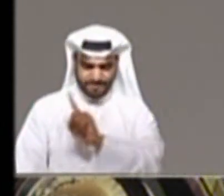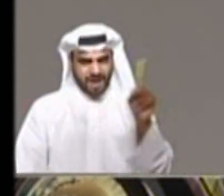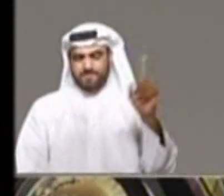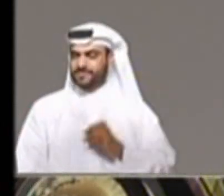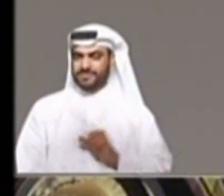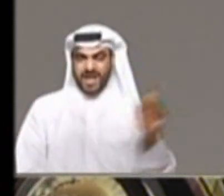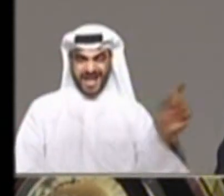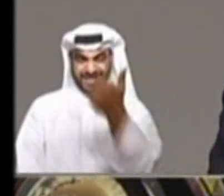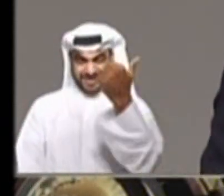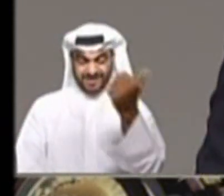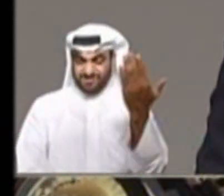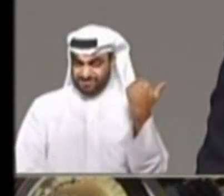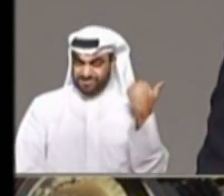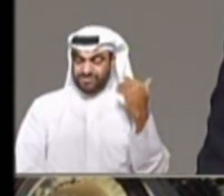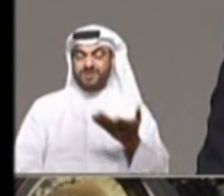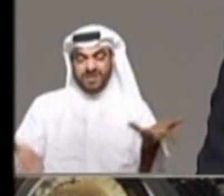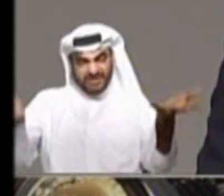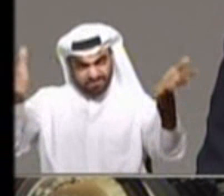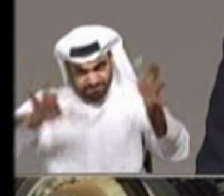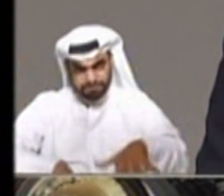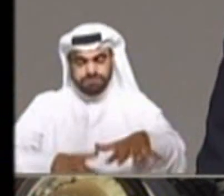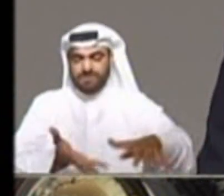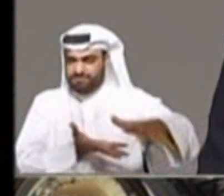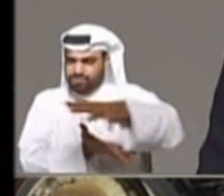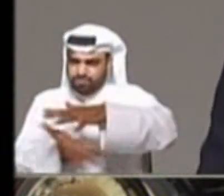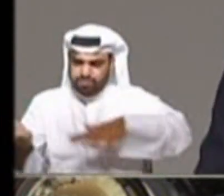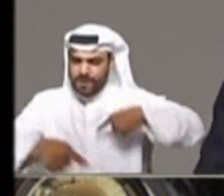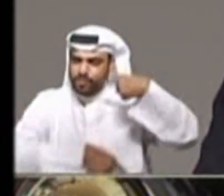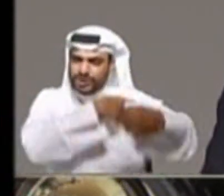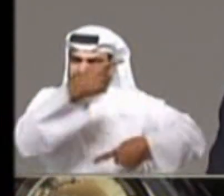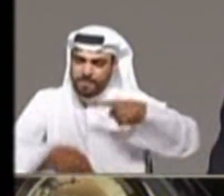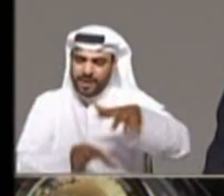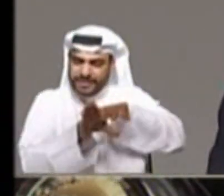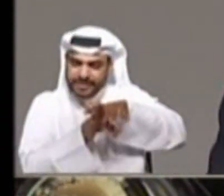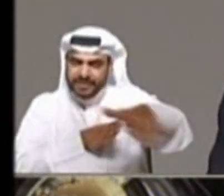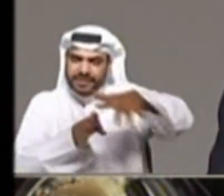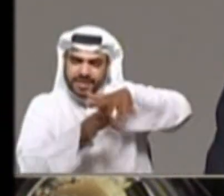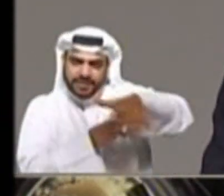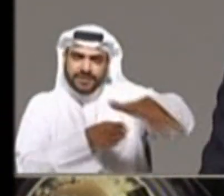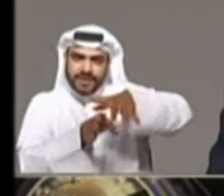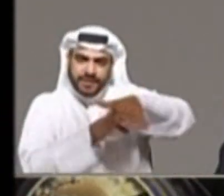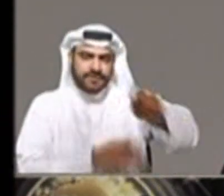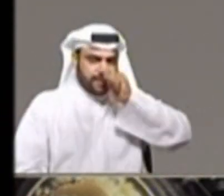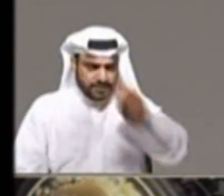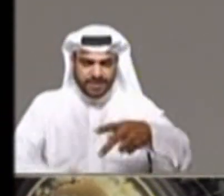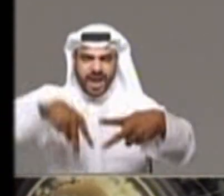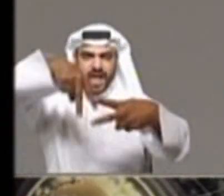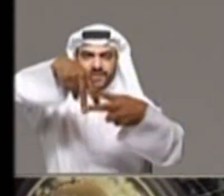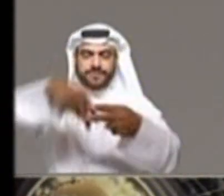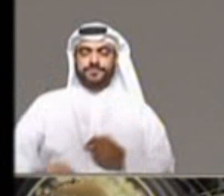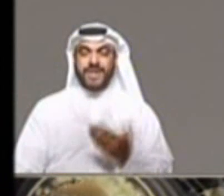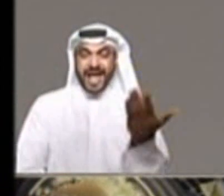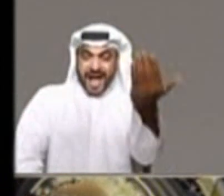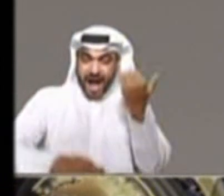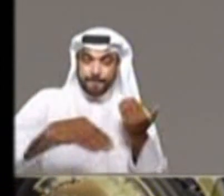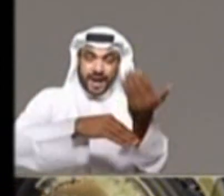خلال 6 أشهر هو مزيد من التدهور والتغيير المستمر والانتهاك المؤسس والمتعمد. قبل